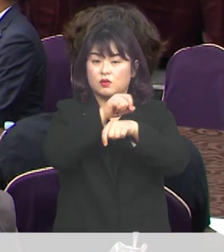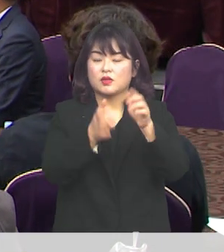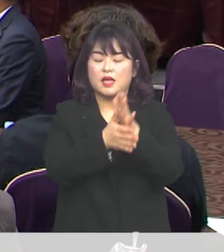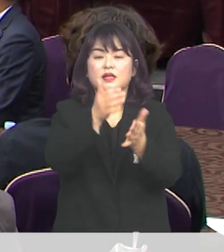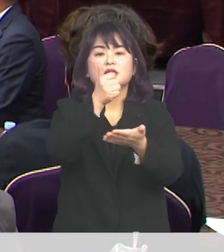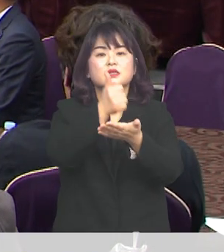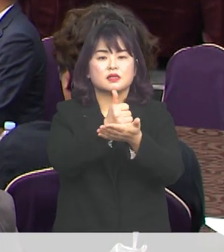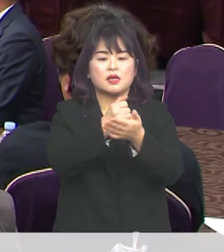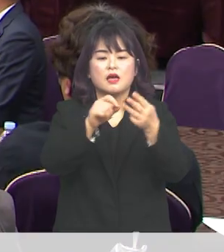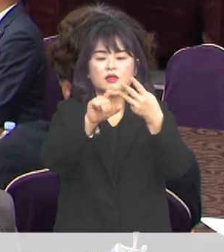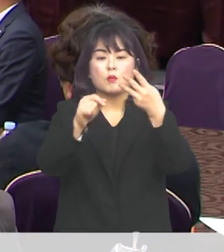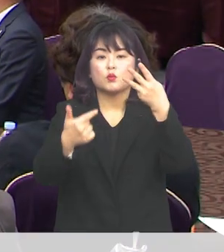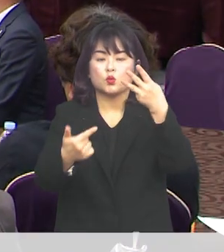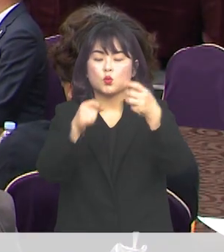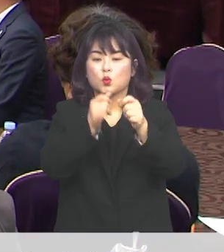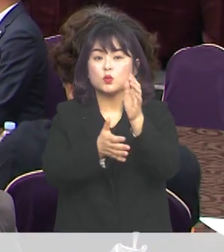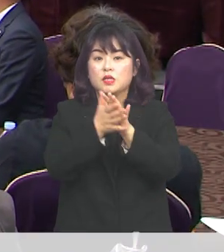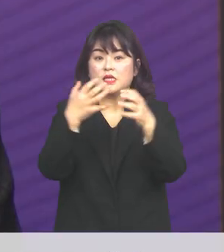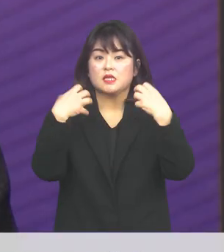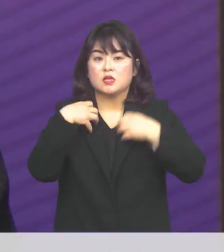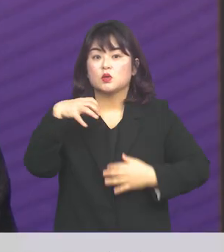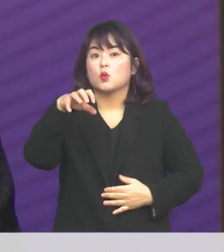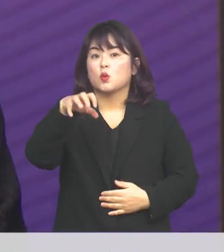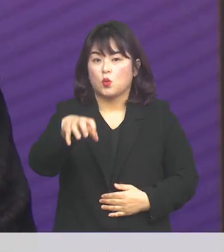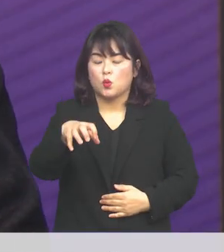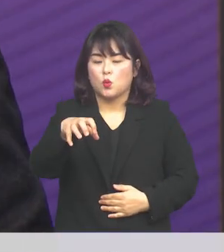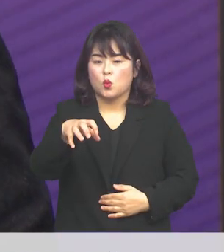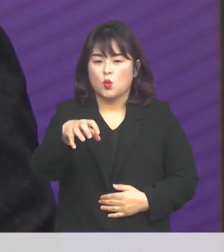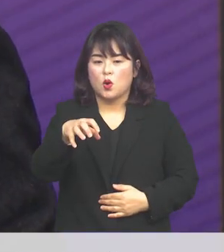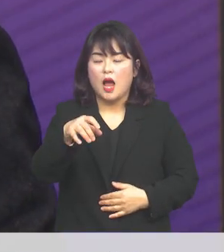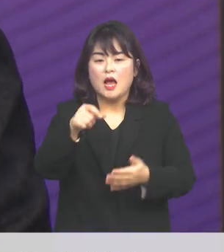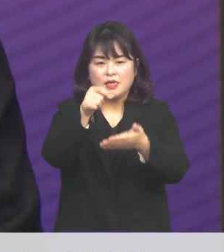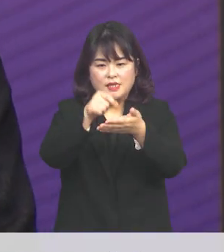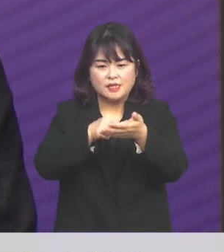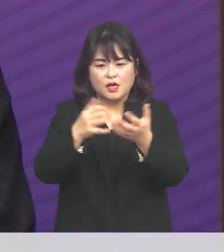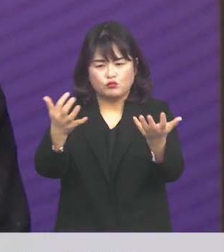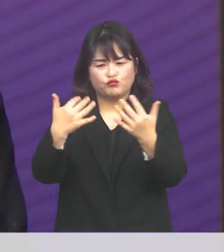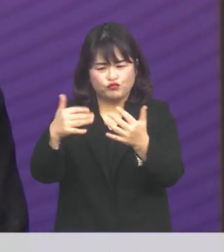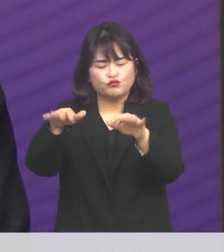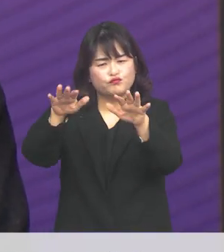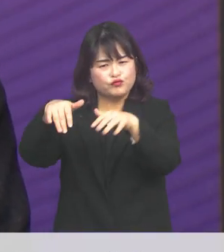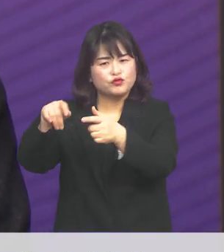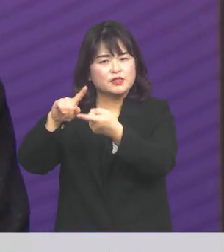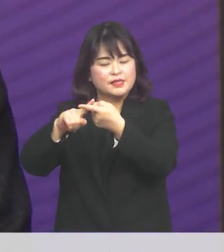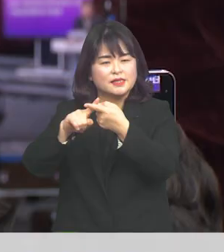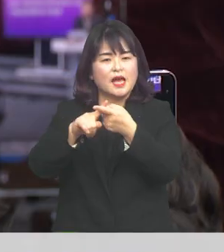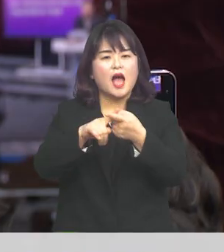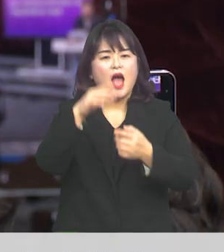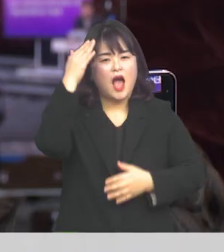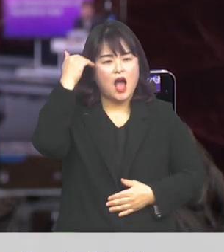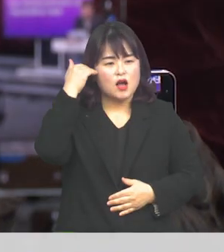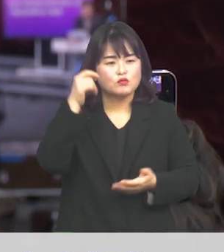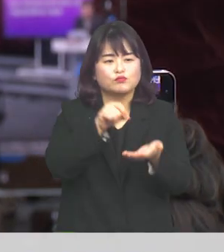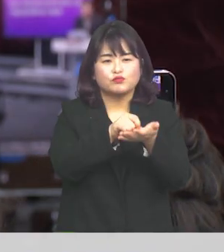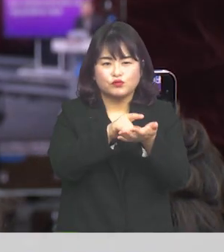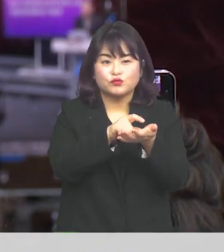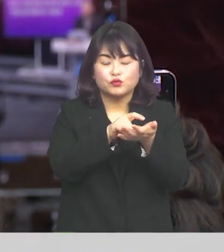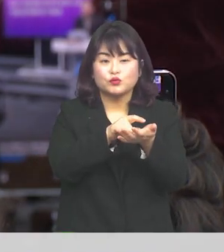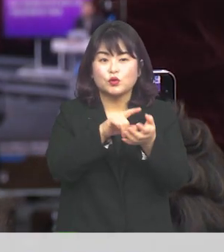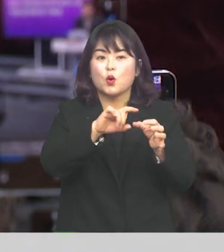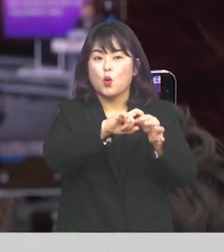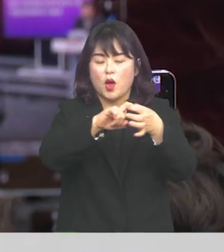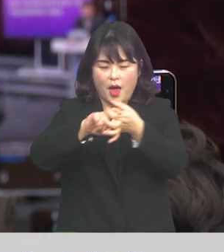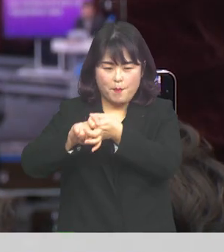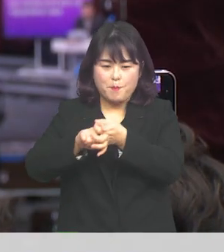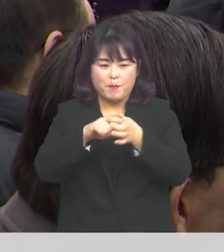이상일 용인특례시장은 지난 6일 시청 컨벤션홀에서 기자회견을 열어 한국 프로축구연맹 가입과 K리그